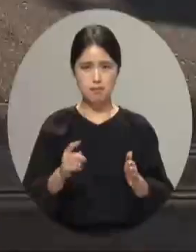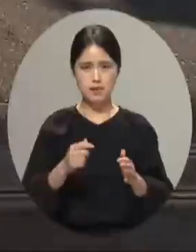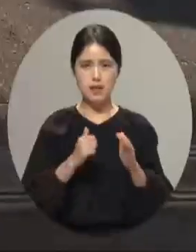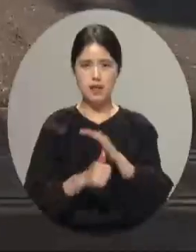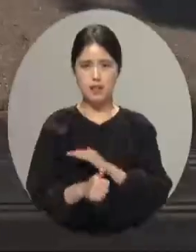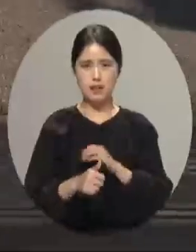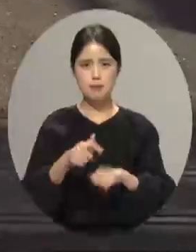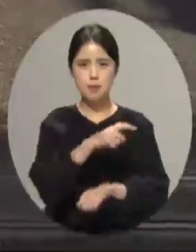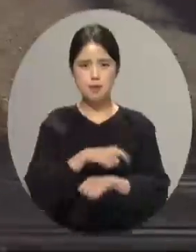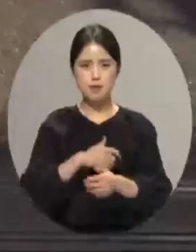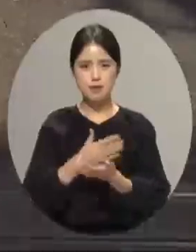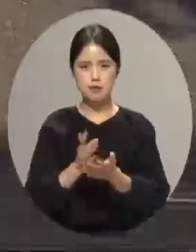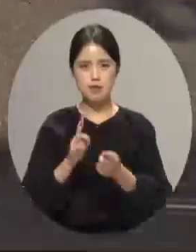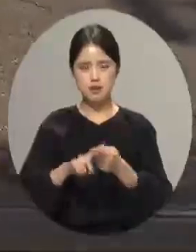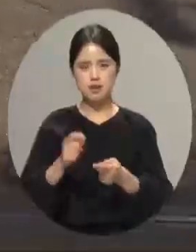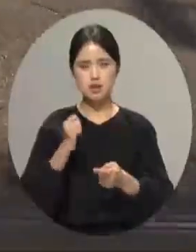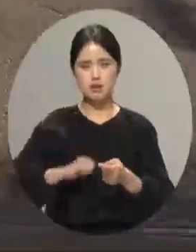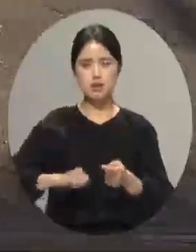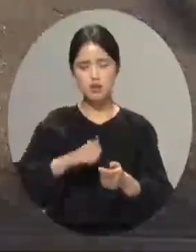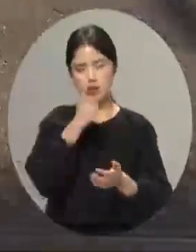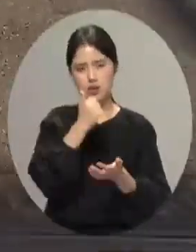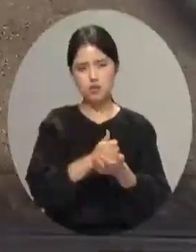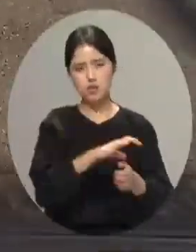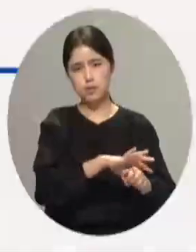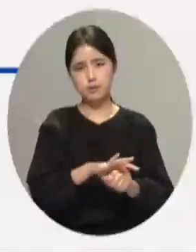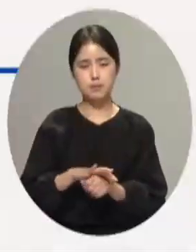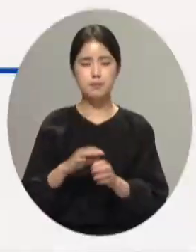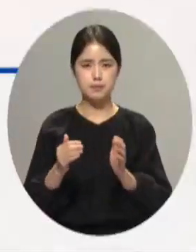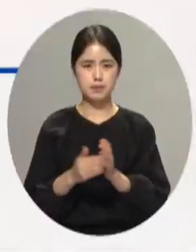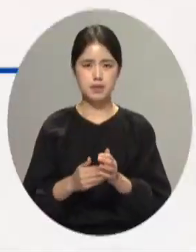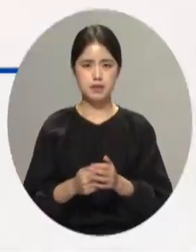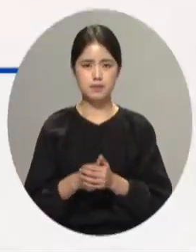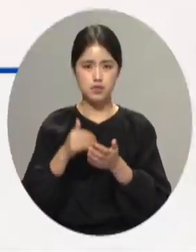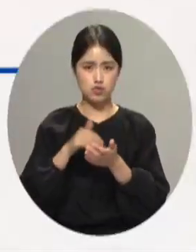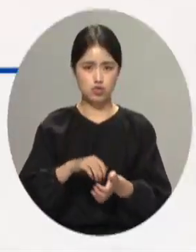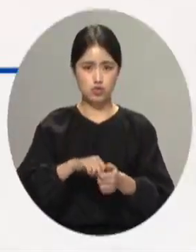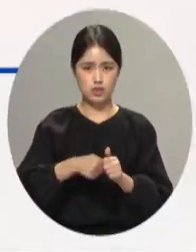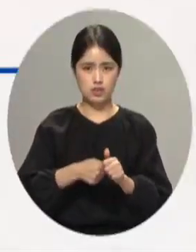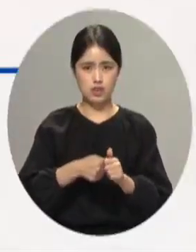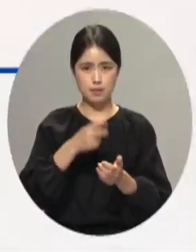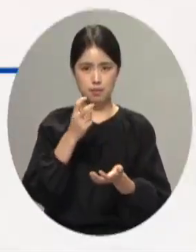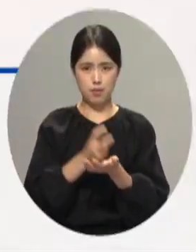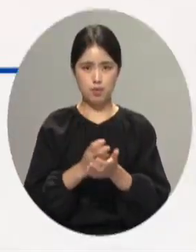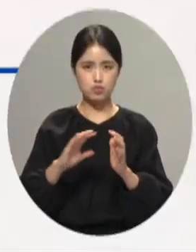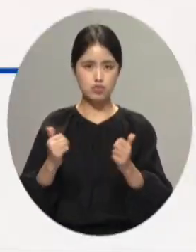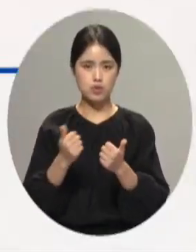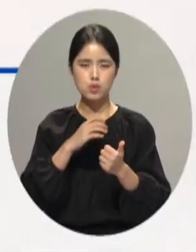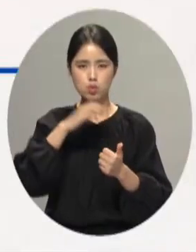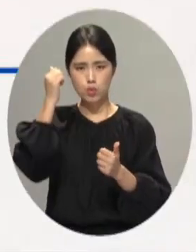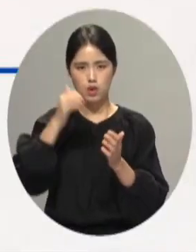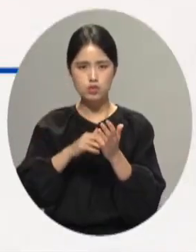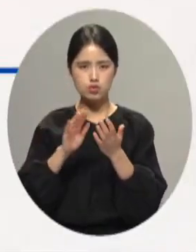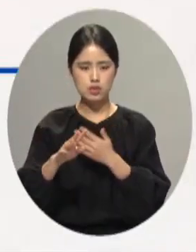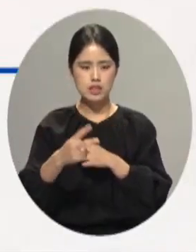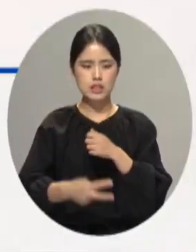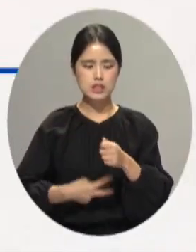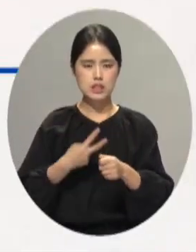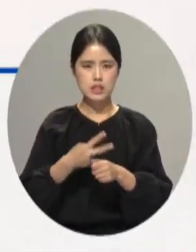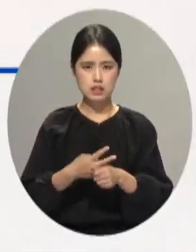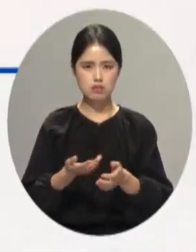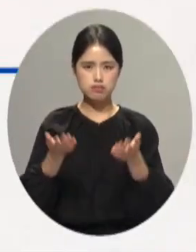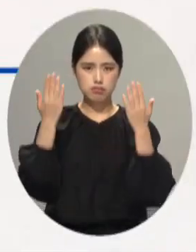대표이사를 중대재해처벌법 위반 혐의로 기소한 검찰. 중대재해법이 국회를 통과한 지 2년 가까이 지난